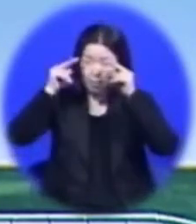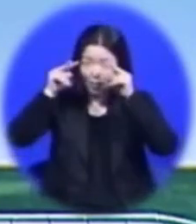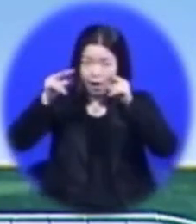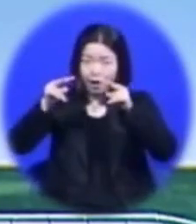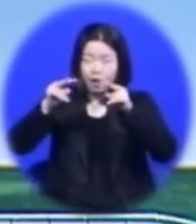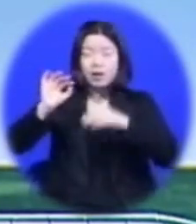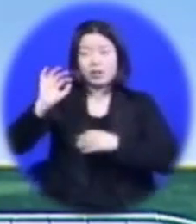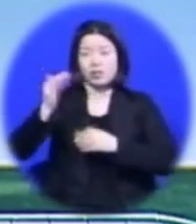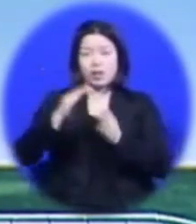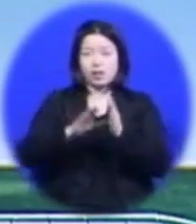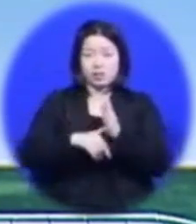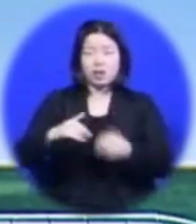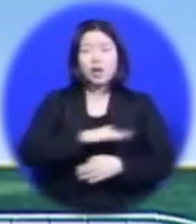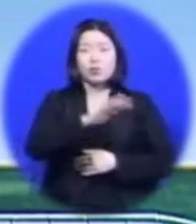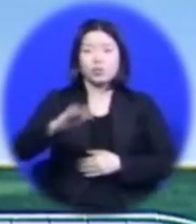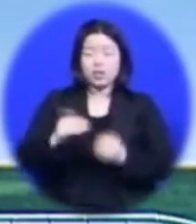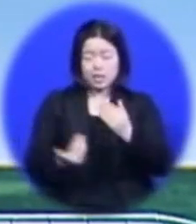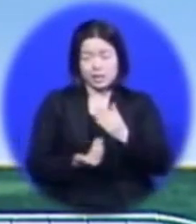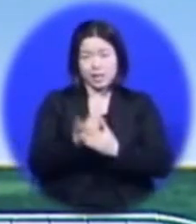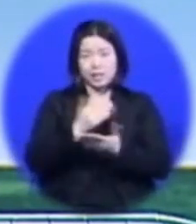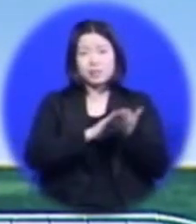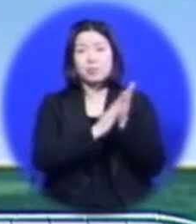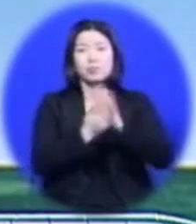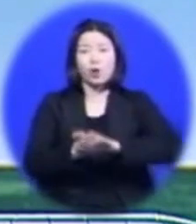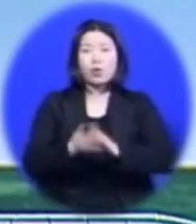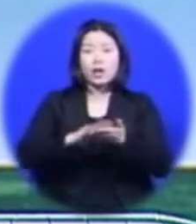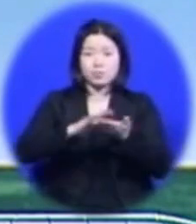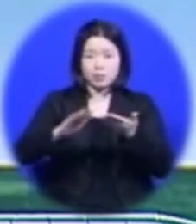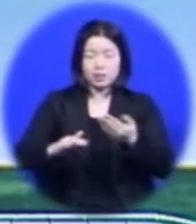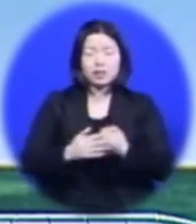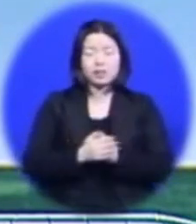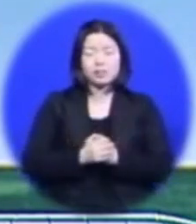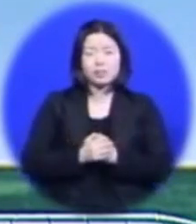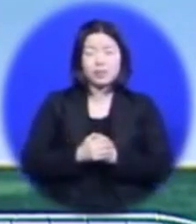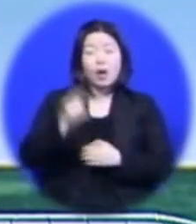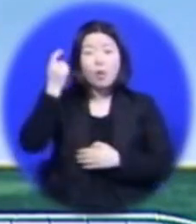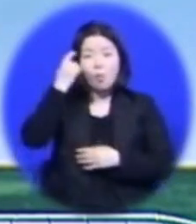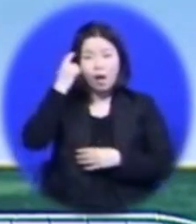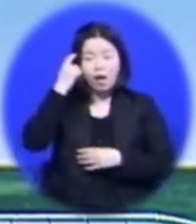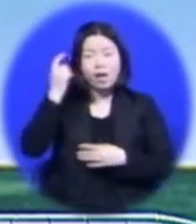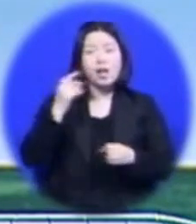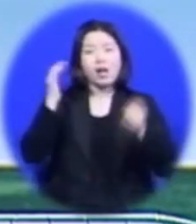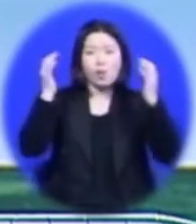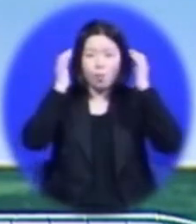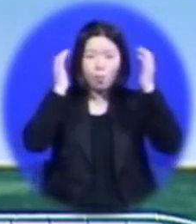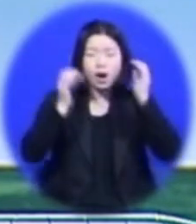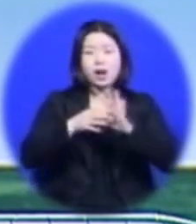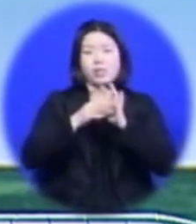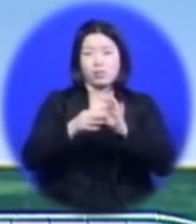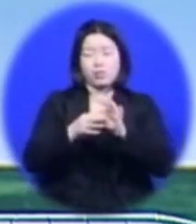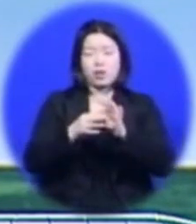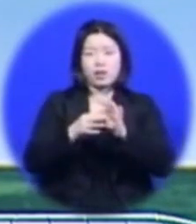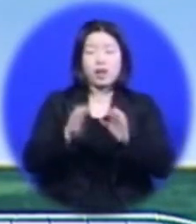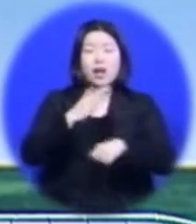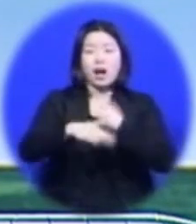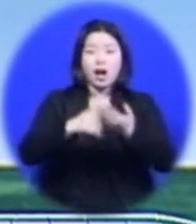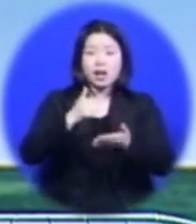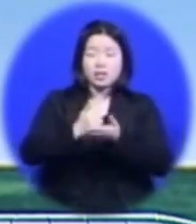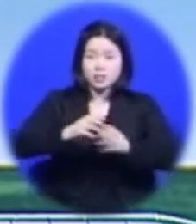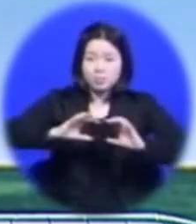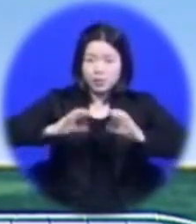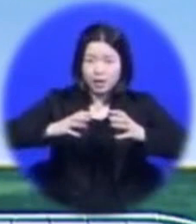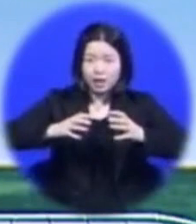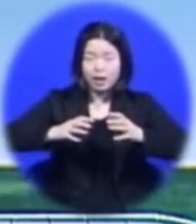되면서 우리에게 일어나는 변화입니다. 왜? 환난을 통하여 하나님의